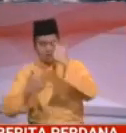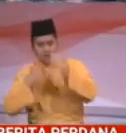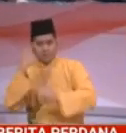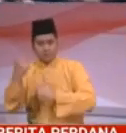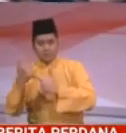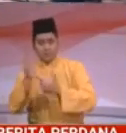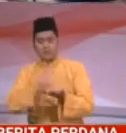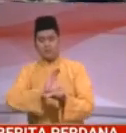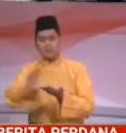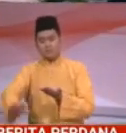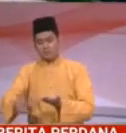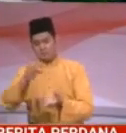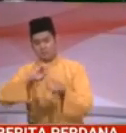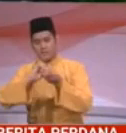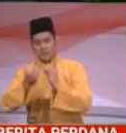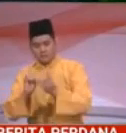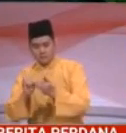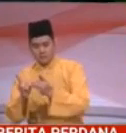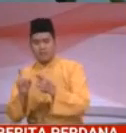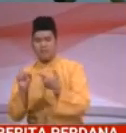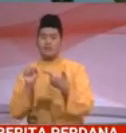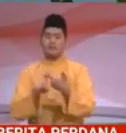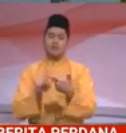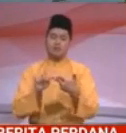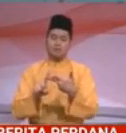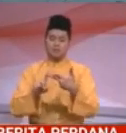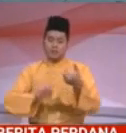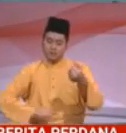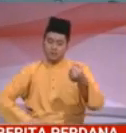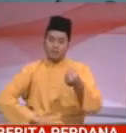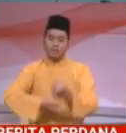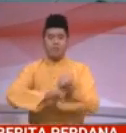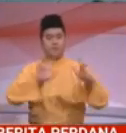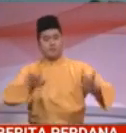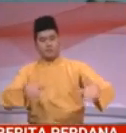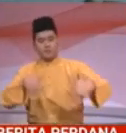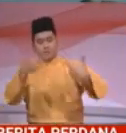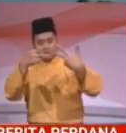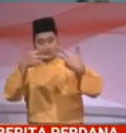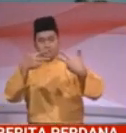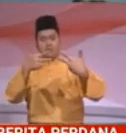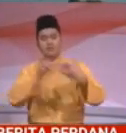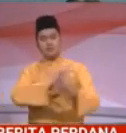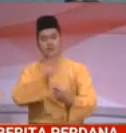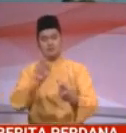pendigitalan perniagaan dan lebih menyokong platform dalam talian tempatan.